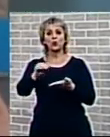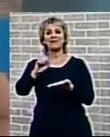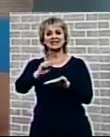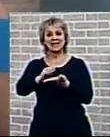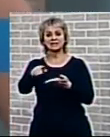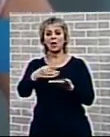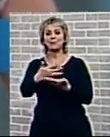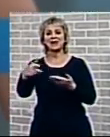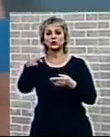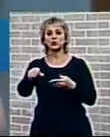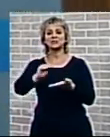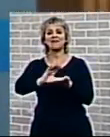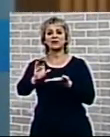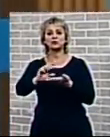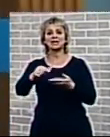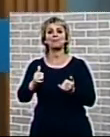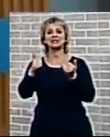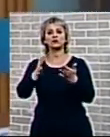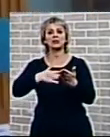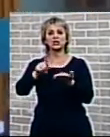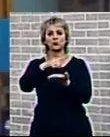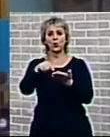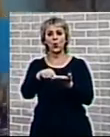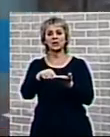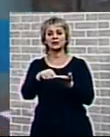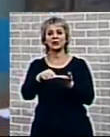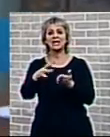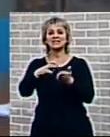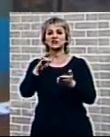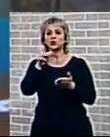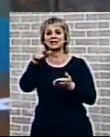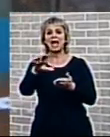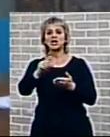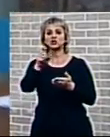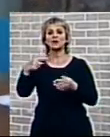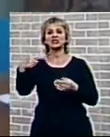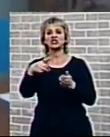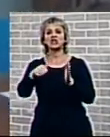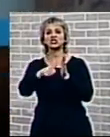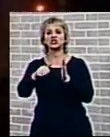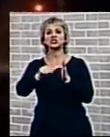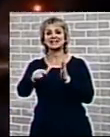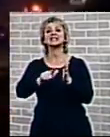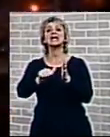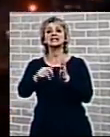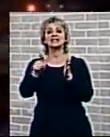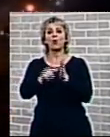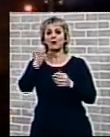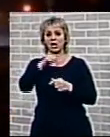издательская продукция выпускалась, посвященная нашему городу на 900-летие Азова в 1967 году.